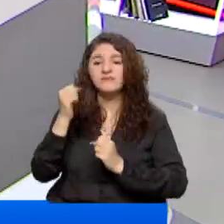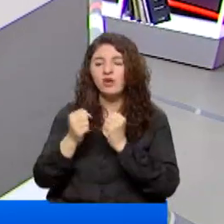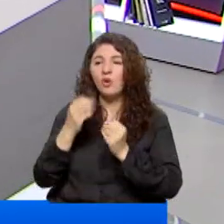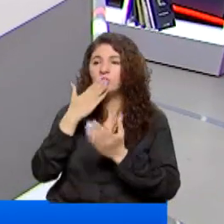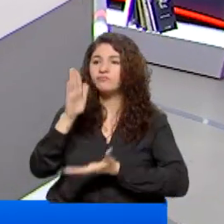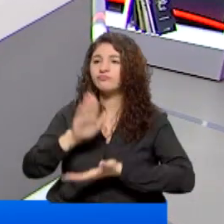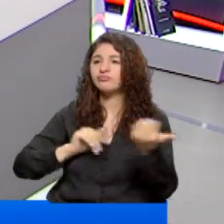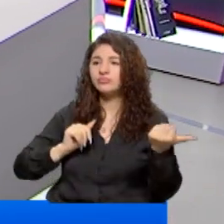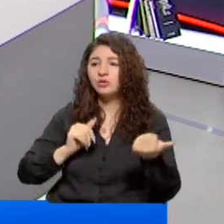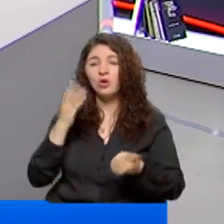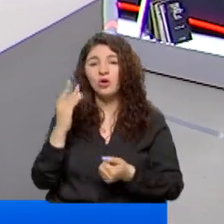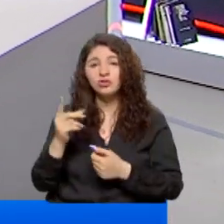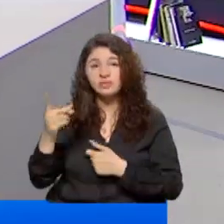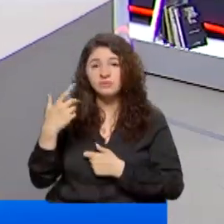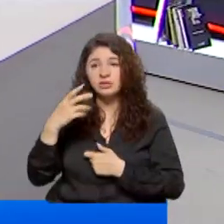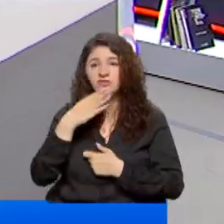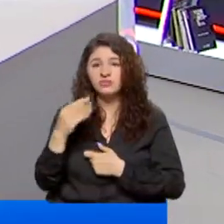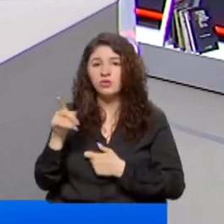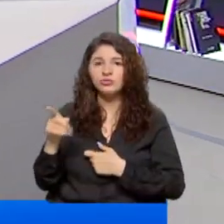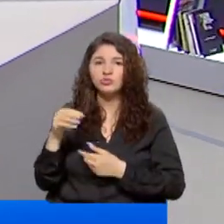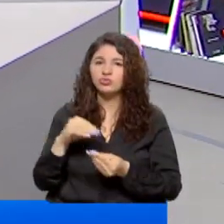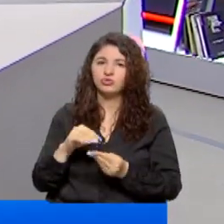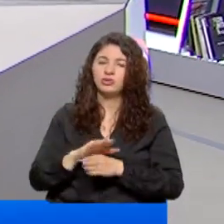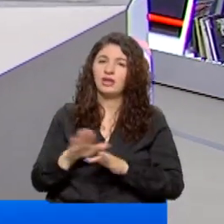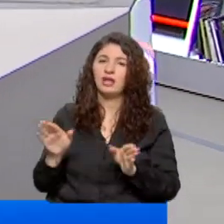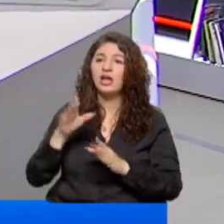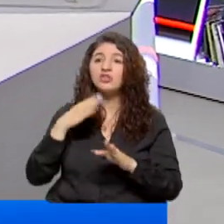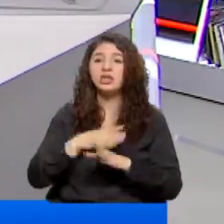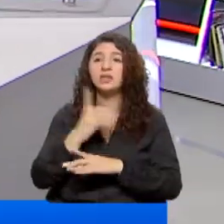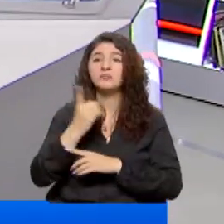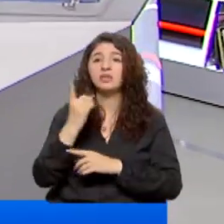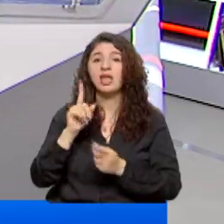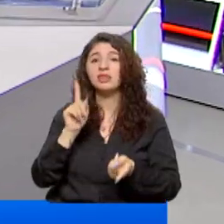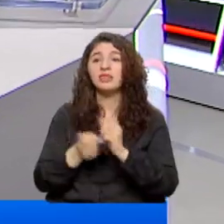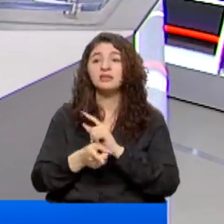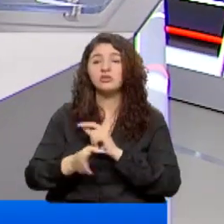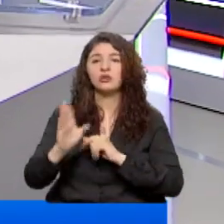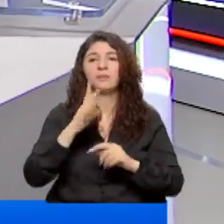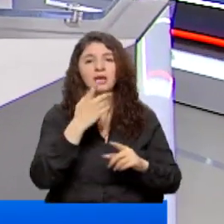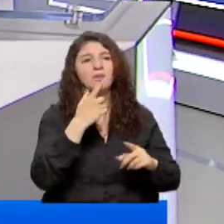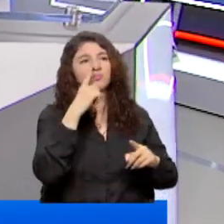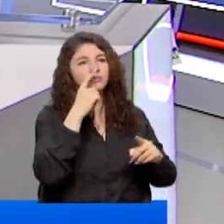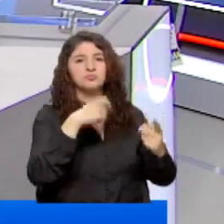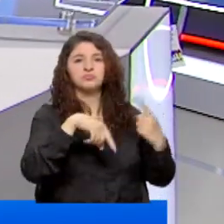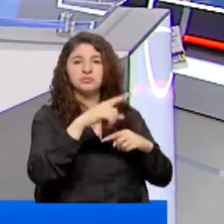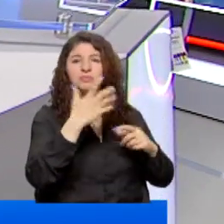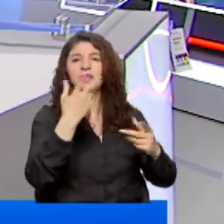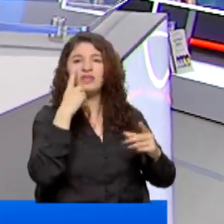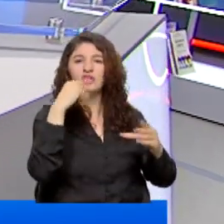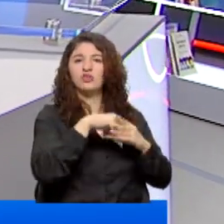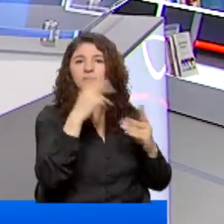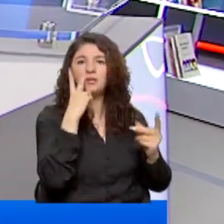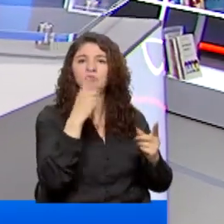Fakültesinden mezun oluyorsa bir gencimiz bu onun suçu değil gerçekten bir şeyler Tabii ki bürokrasiye baktığımız zaman mesela